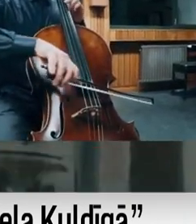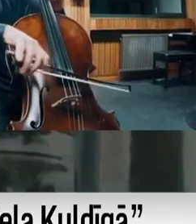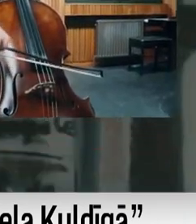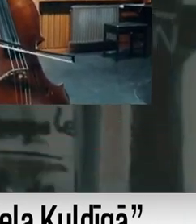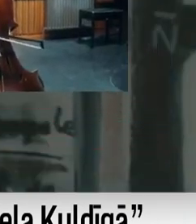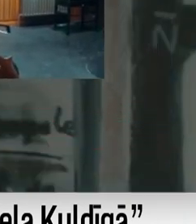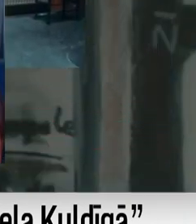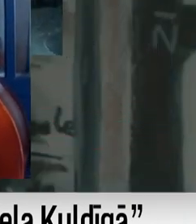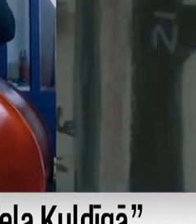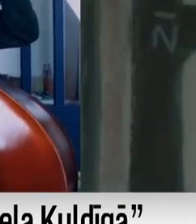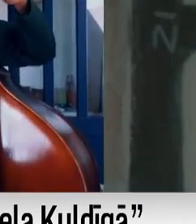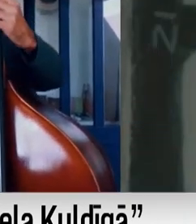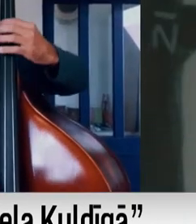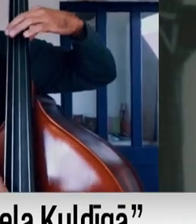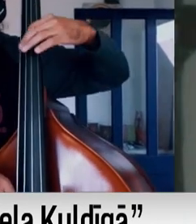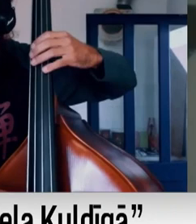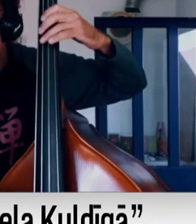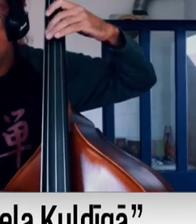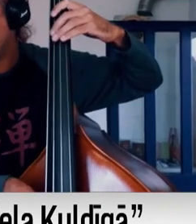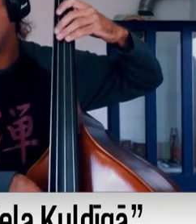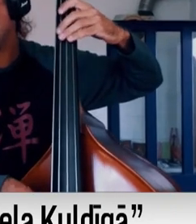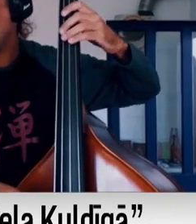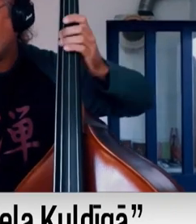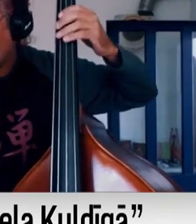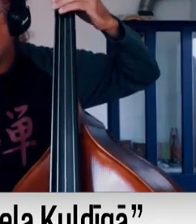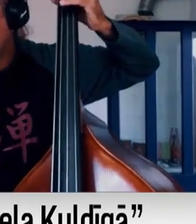viena soļa tūmā